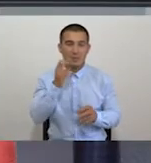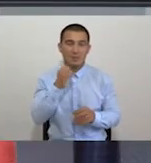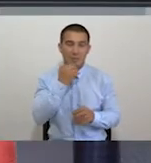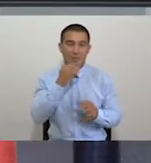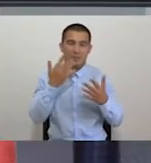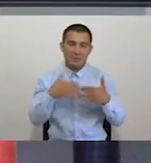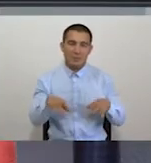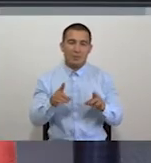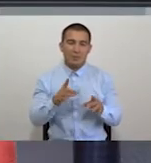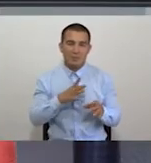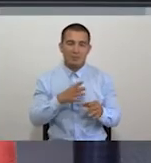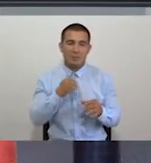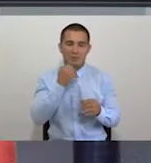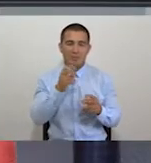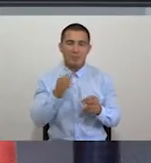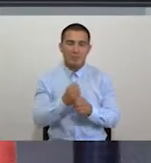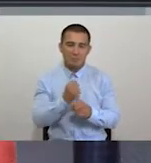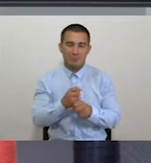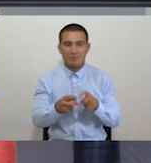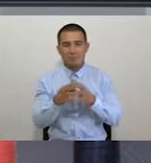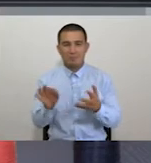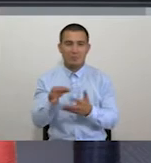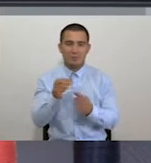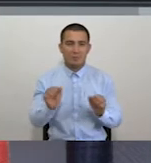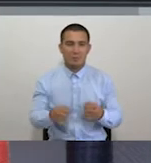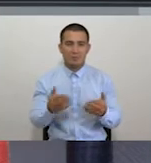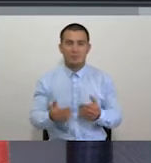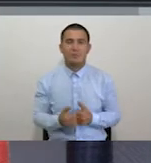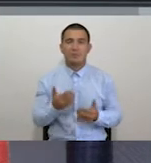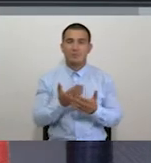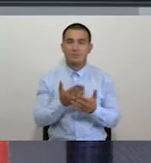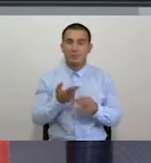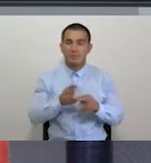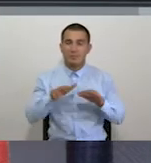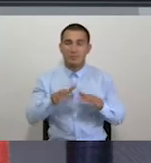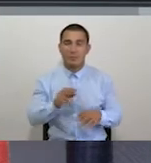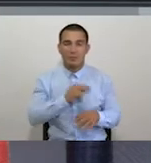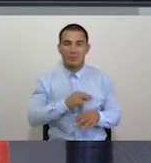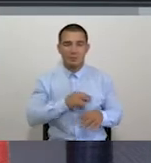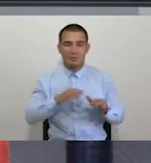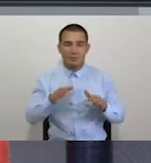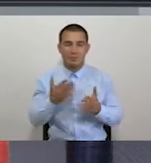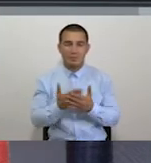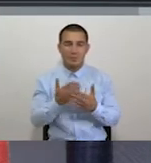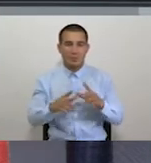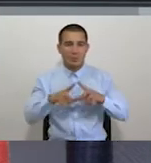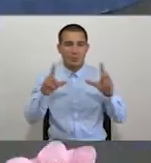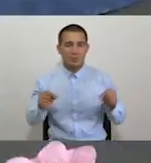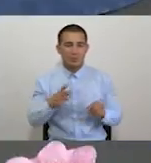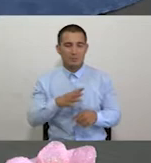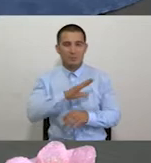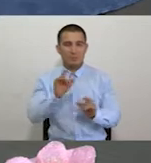bo'ldi. Olib tikishimiz mumkin bo'ladi. Shu o'rinda qizlar, ish jarayonida maktabda darslarda